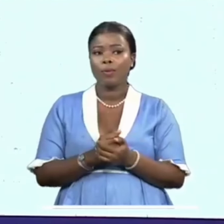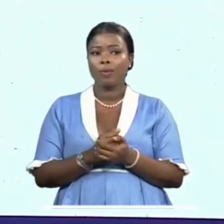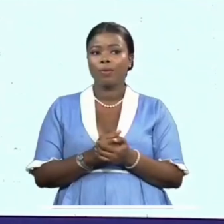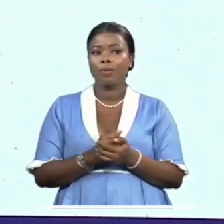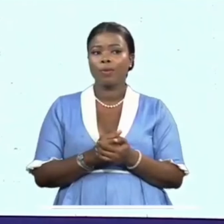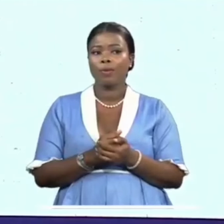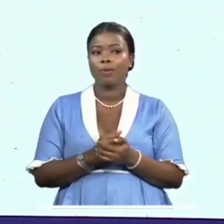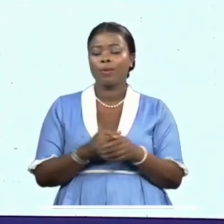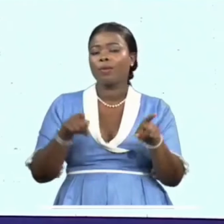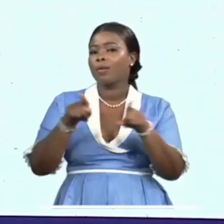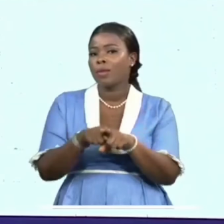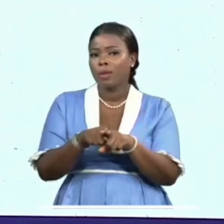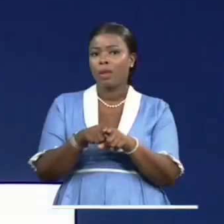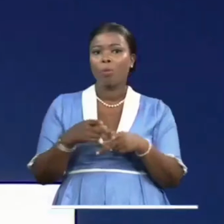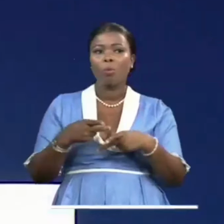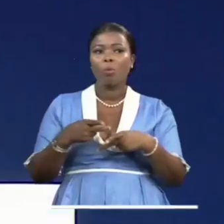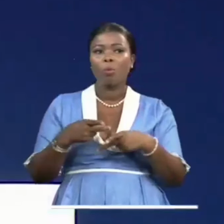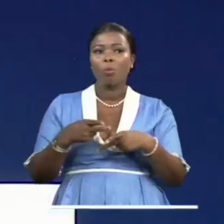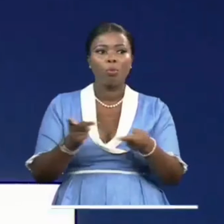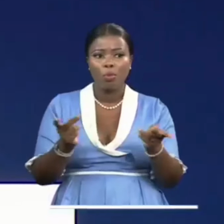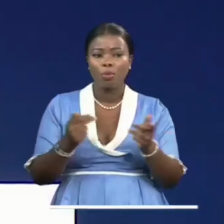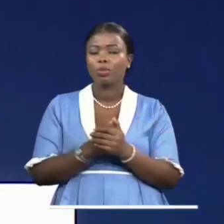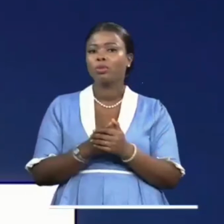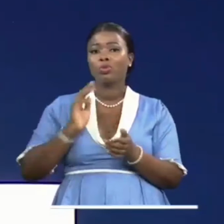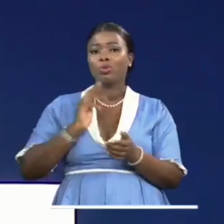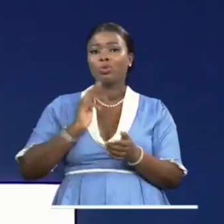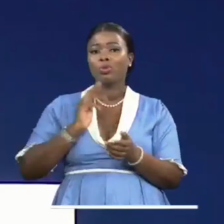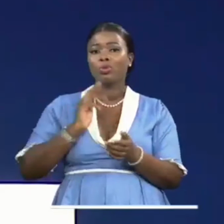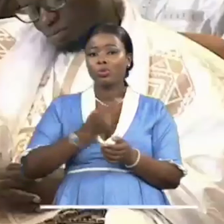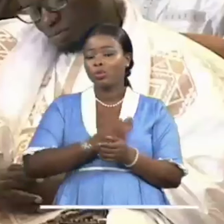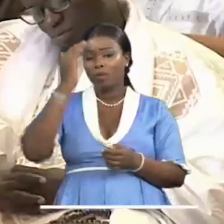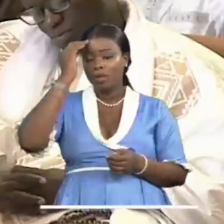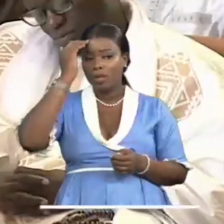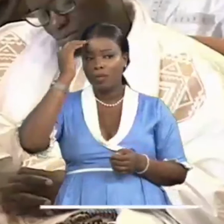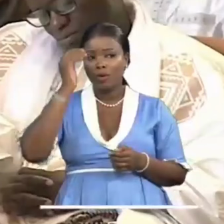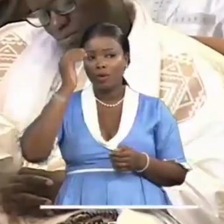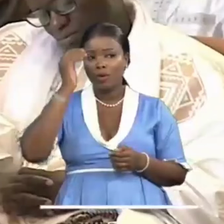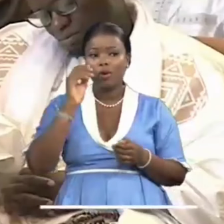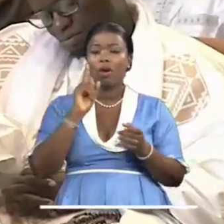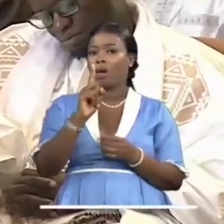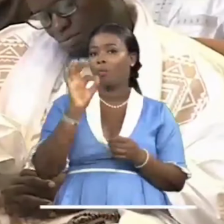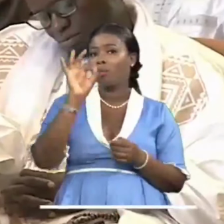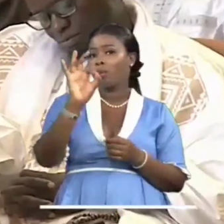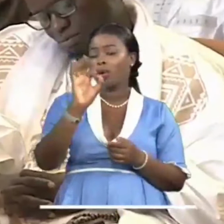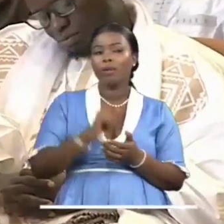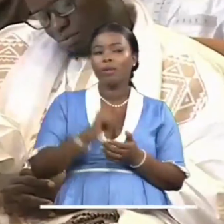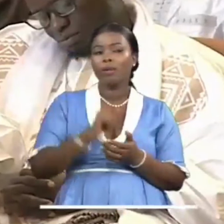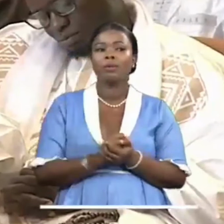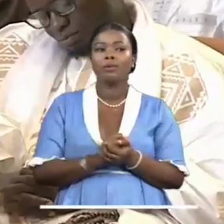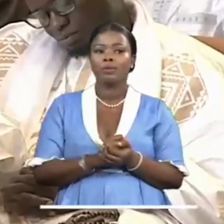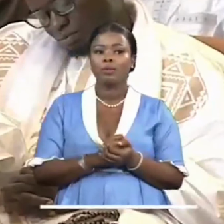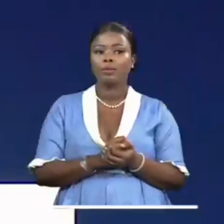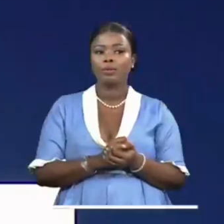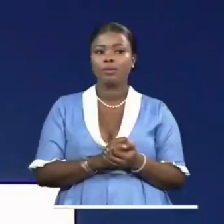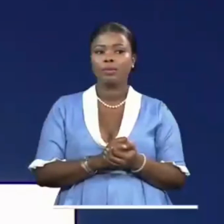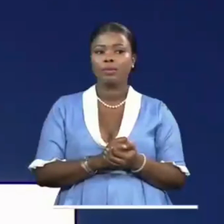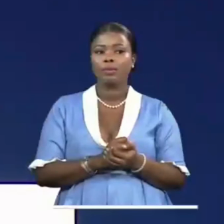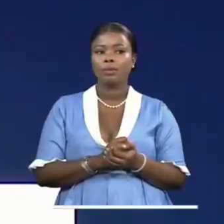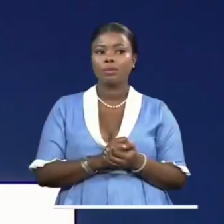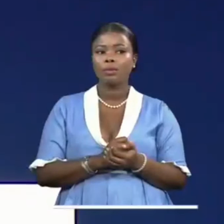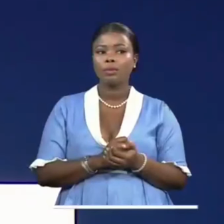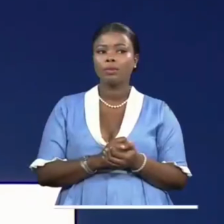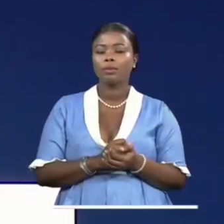vraiment la promotion de l'épargne longue parce que nous savons que c'est un des points de ce c'est un des points c'est un des tendons d'achis quand les